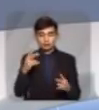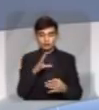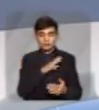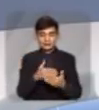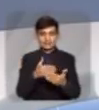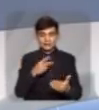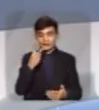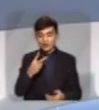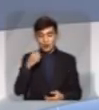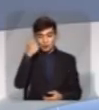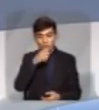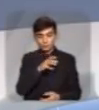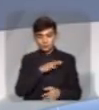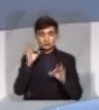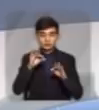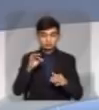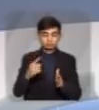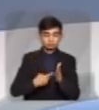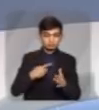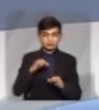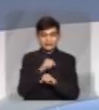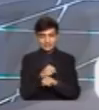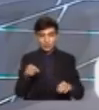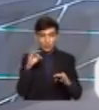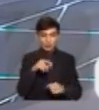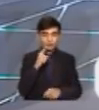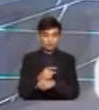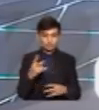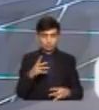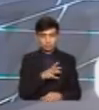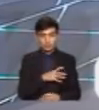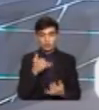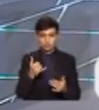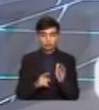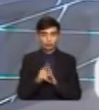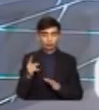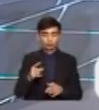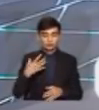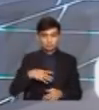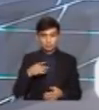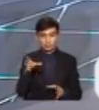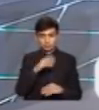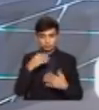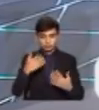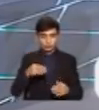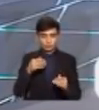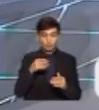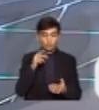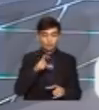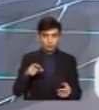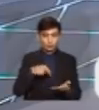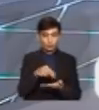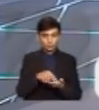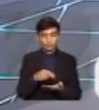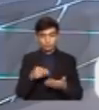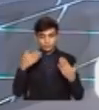эти два года не предъявляли требования? Почему вот сейчас устроили компанейщину и говорят, давайте вот сейчас инспектора будут останавливать, выдворять на